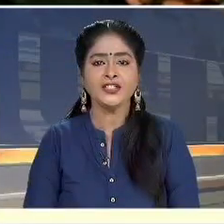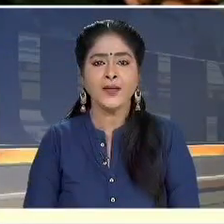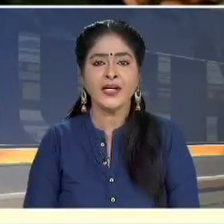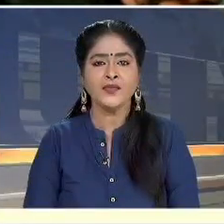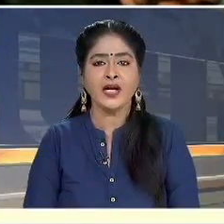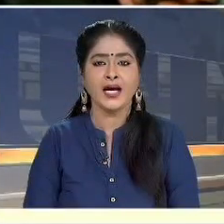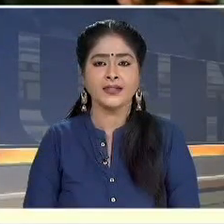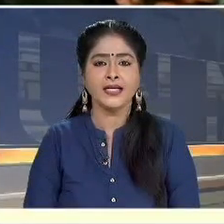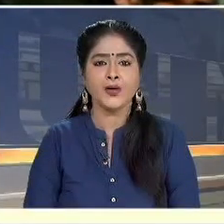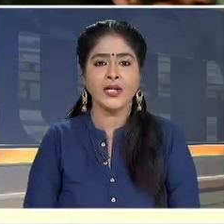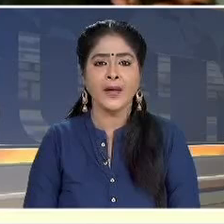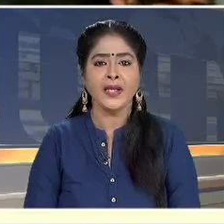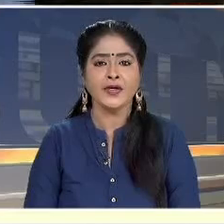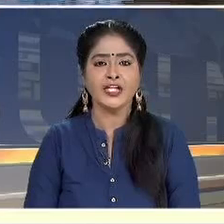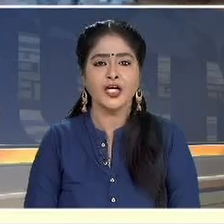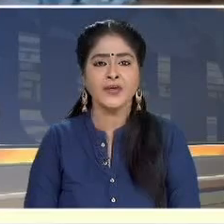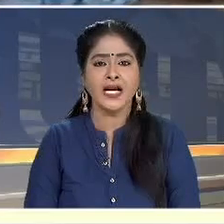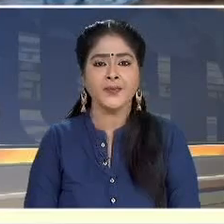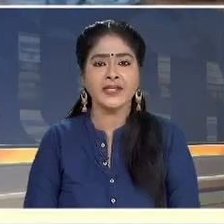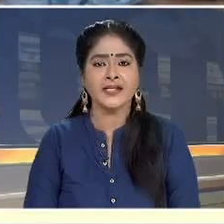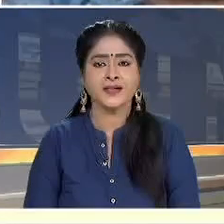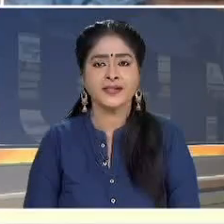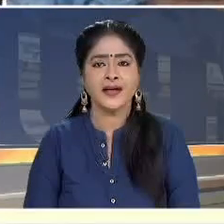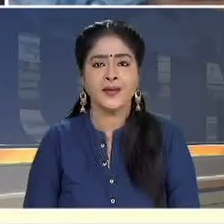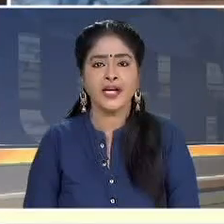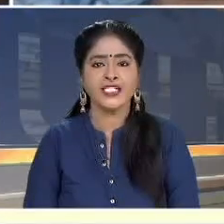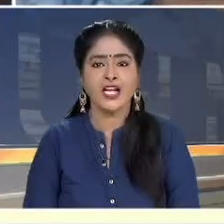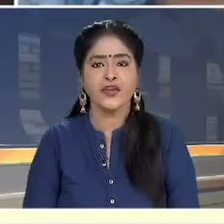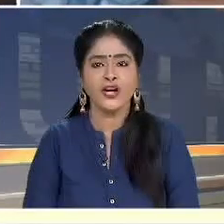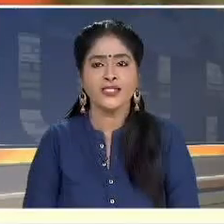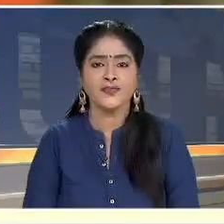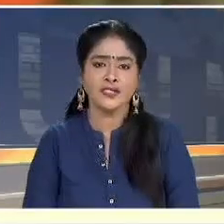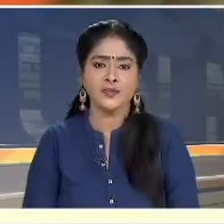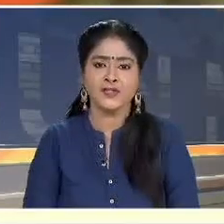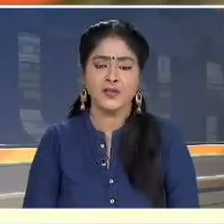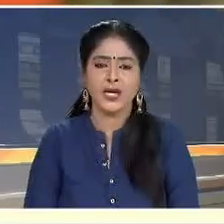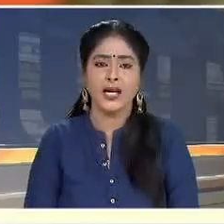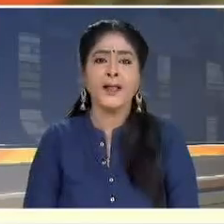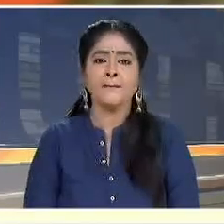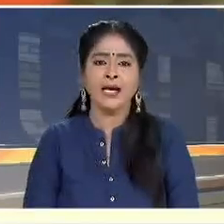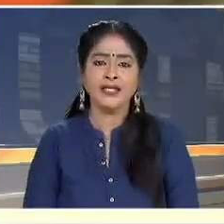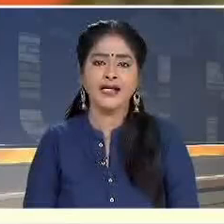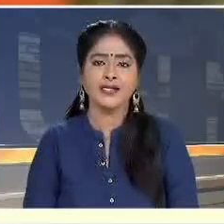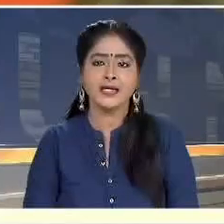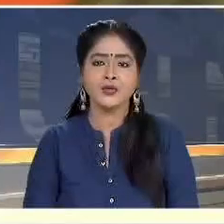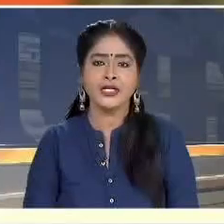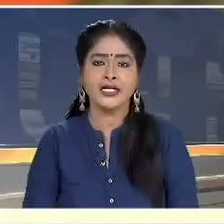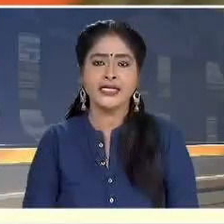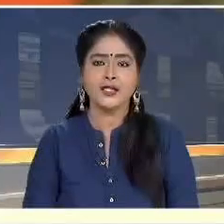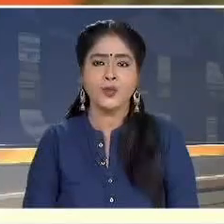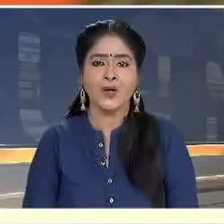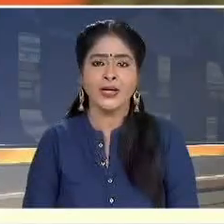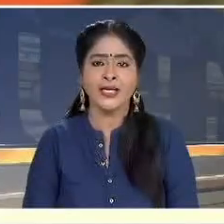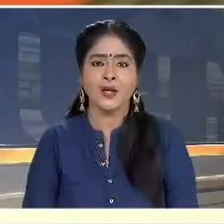பருத்தி வீரன் திரைப்பட விவகாரத்தில் இயக்குநர் அமீர் பற்றி கடுமையாக பேசியதற்கு தயாரிப்பாளர் ஞானவேல் ராஜா வருத்தம் தெரிவித்துள்ளார். பாரதி ராஜா,